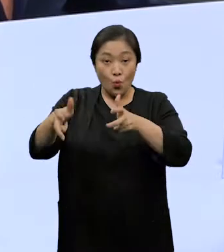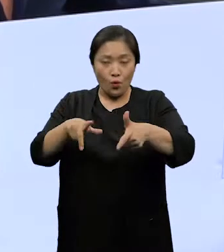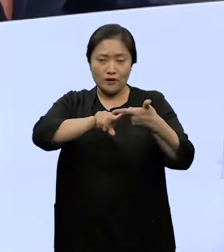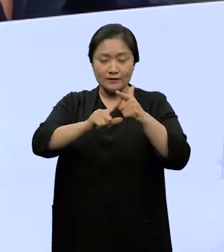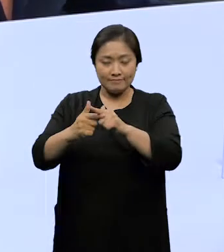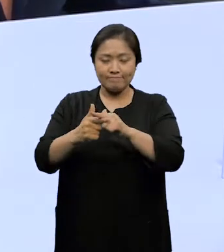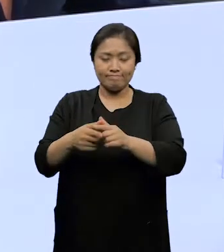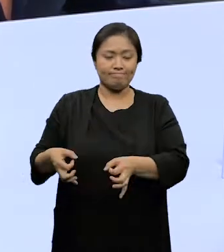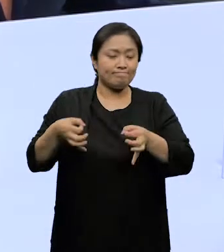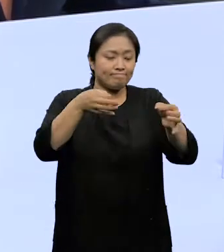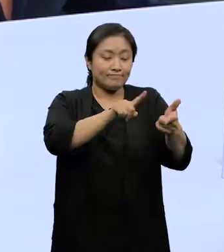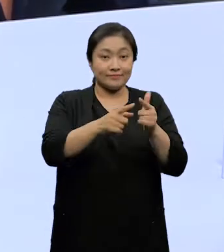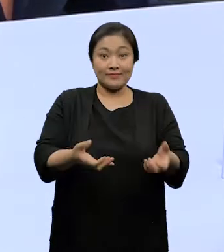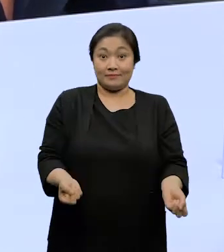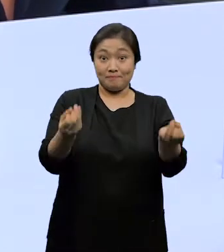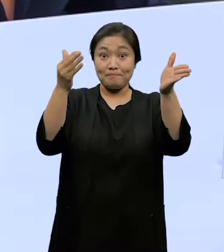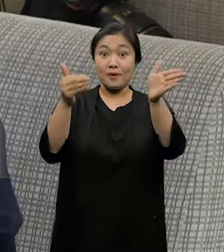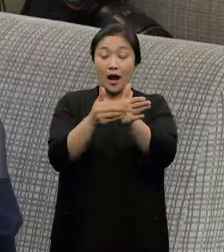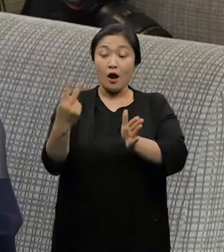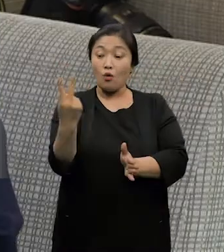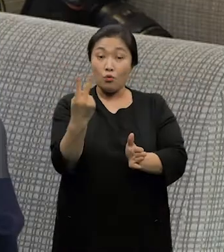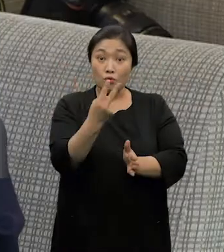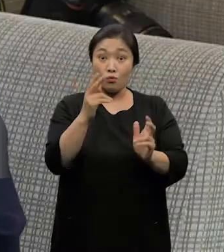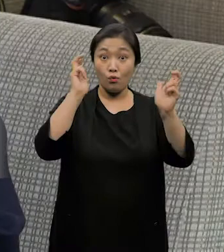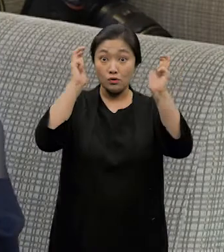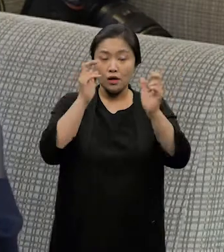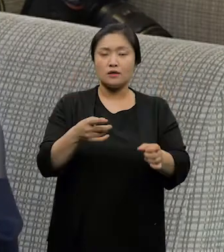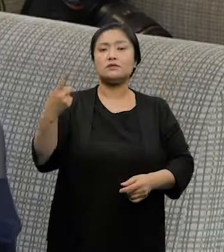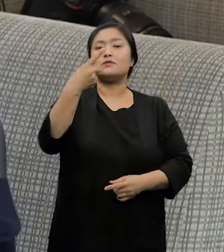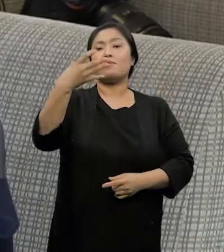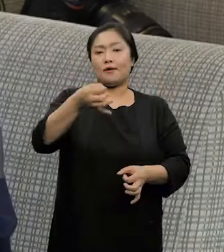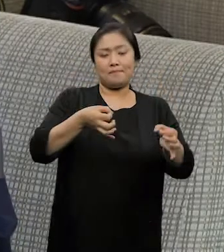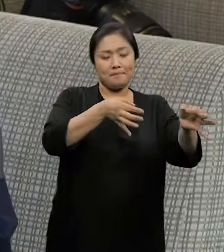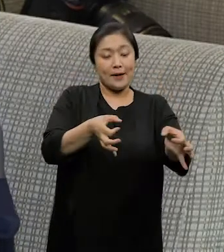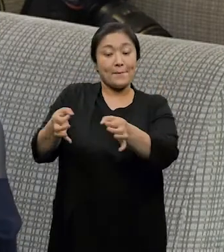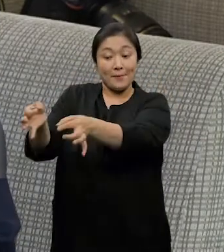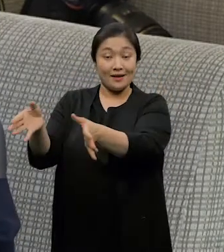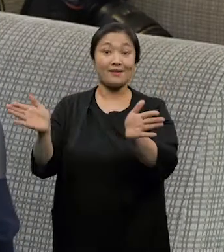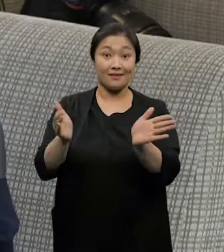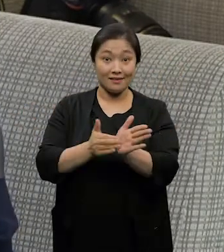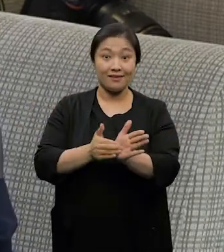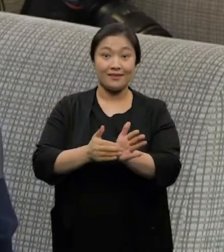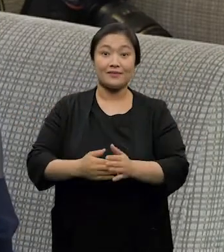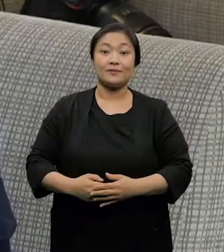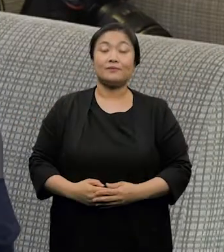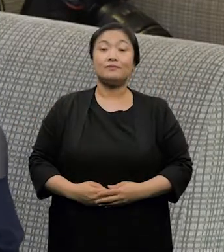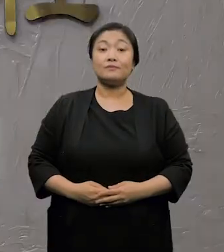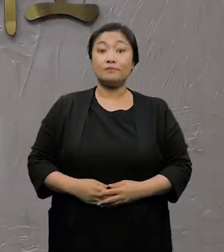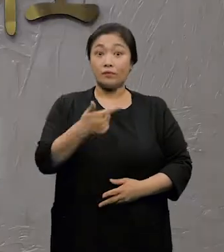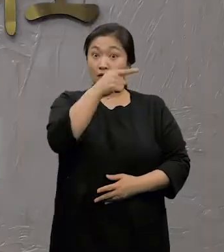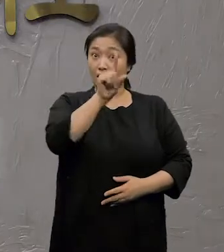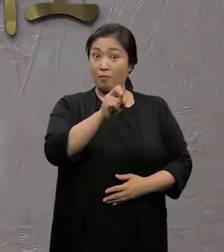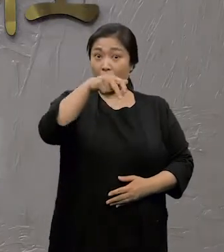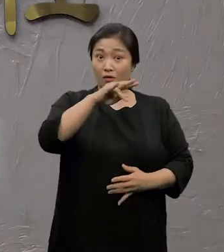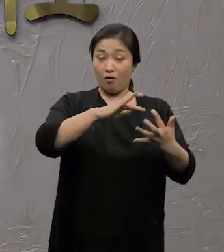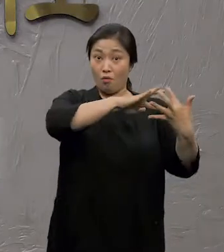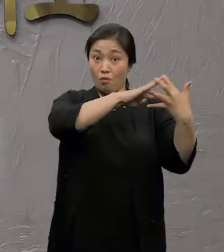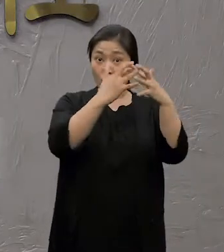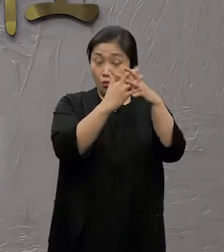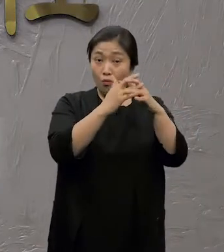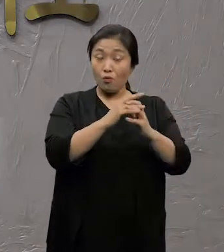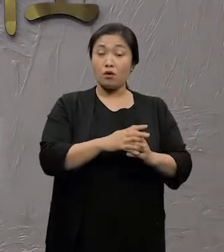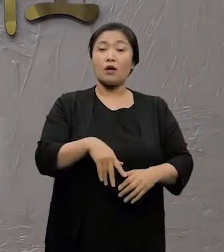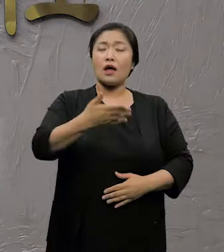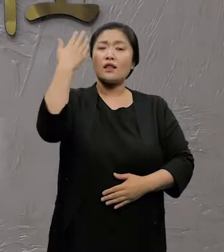씩을 개최했으며 두 기업은 각각 1000만원의 장학금을 기탁해 씁니다 남경 종합건설